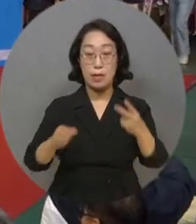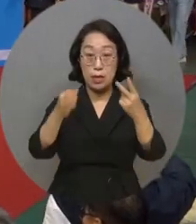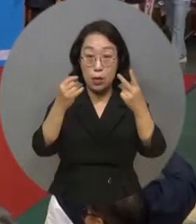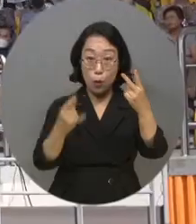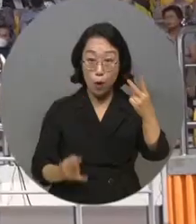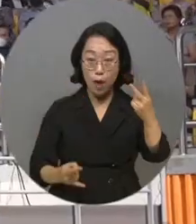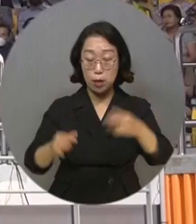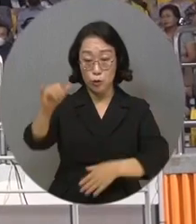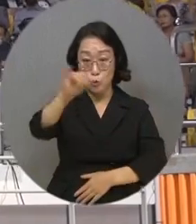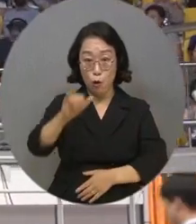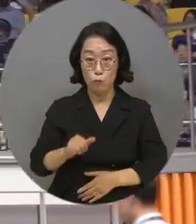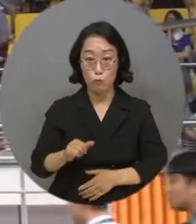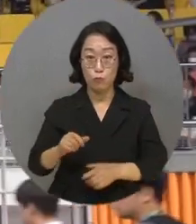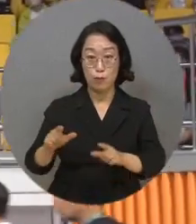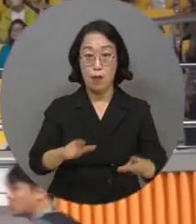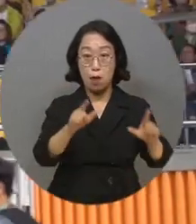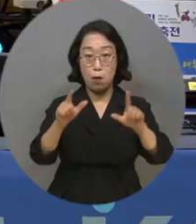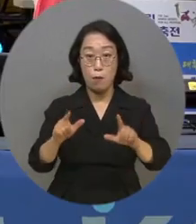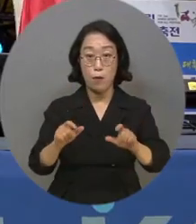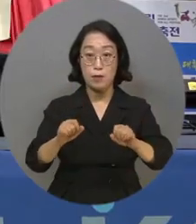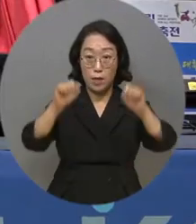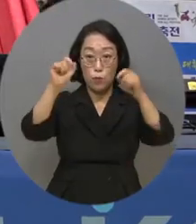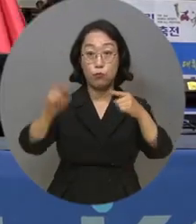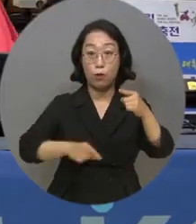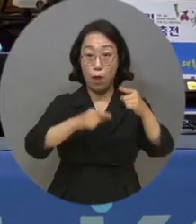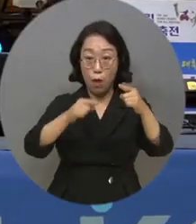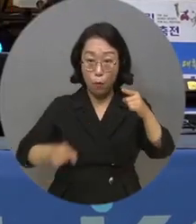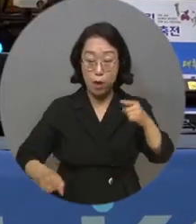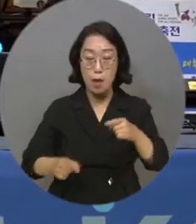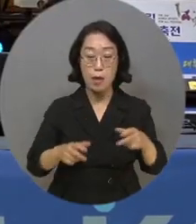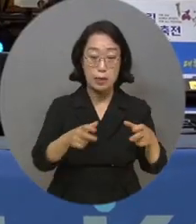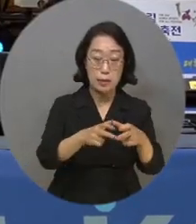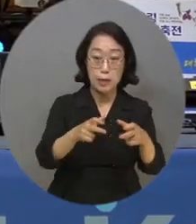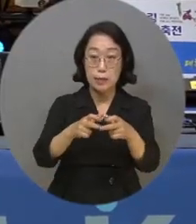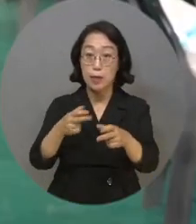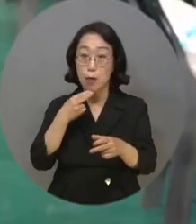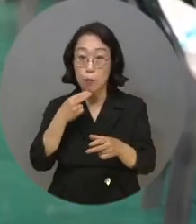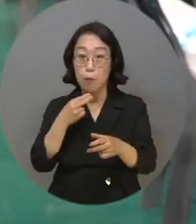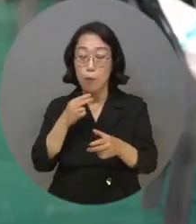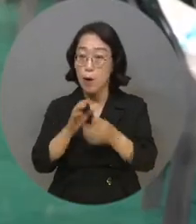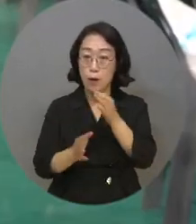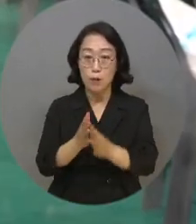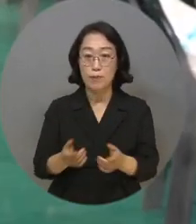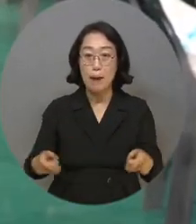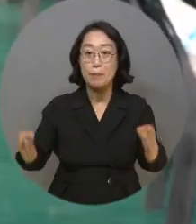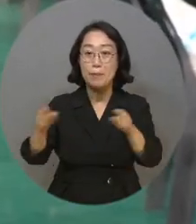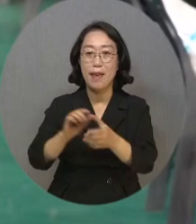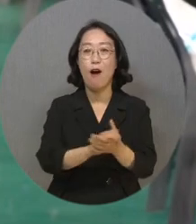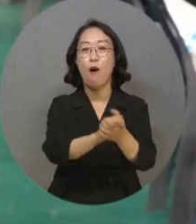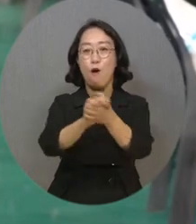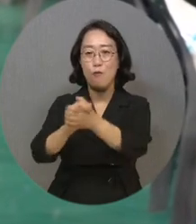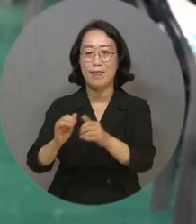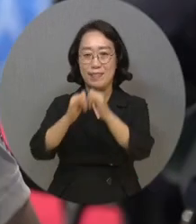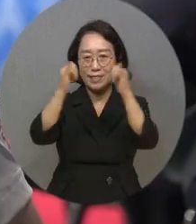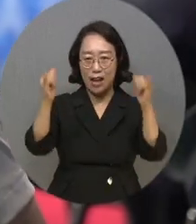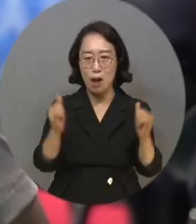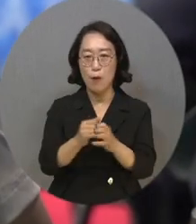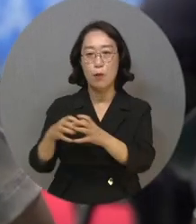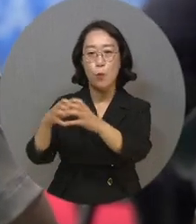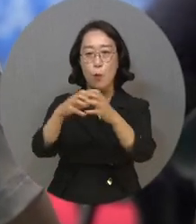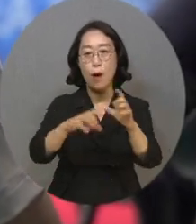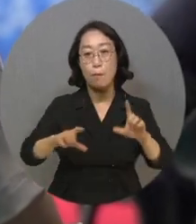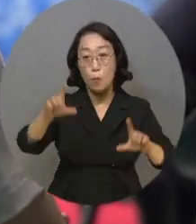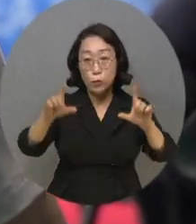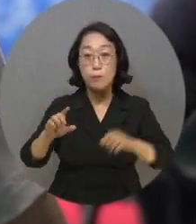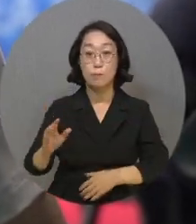전국 어울림생활체육대축전을 통해 비장애인과 장애인이 함께 어울려 살아가는 사회통합에 한 발짝 더 다가가는 계기가